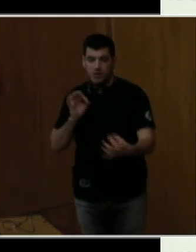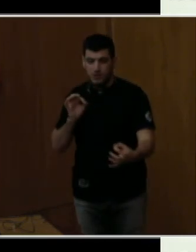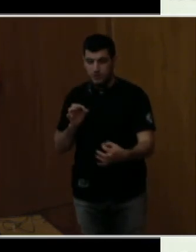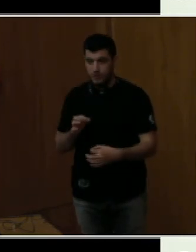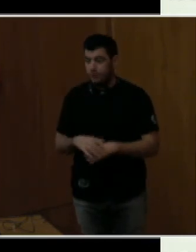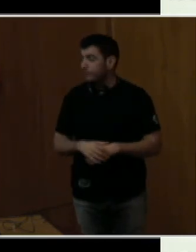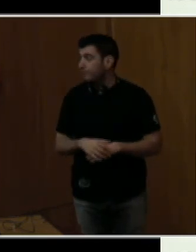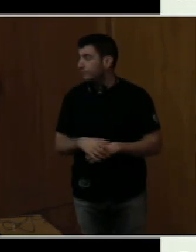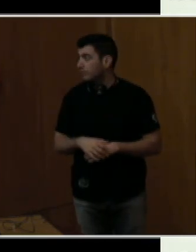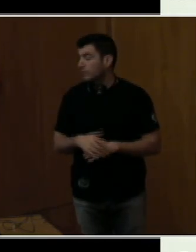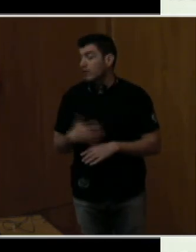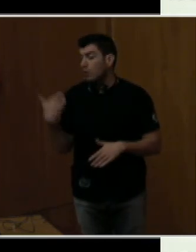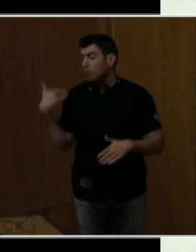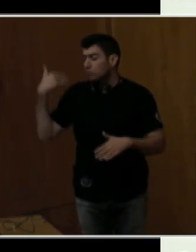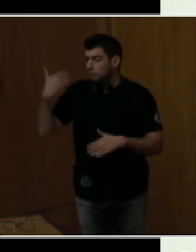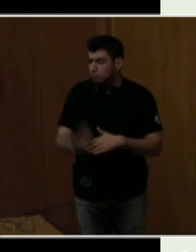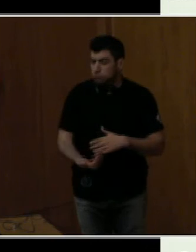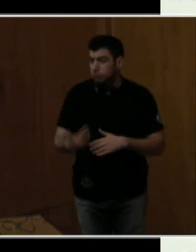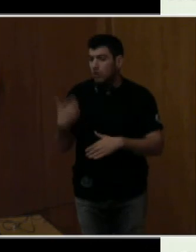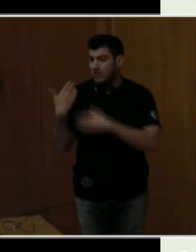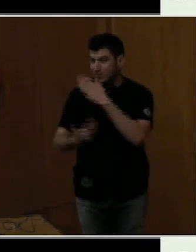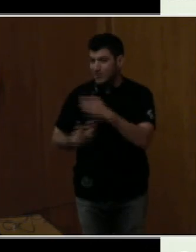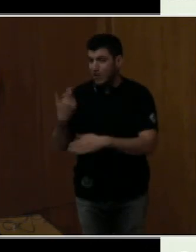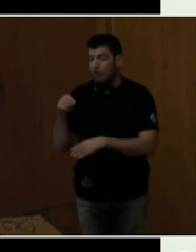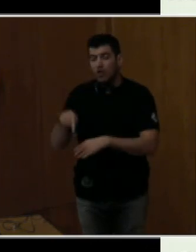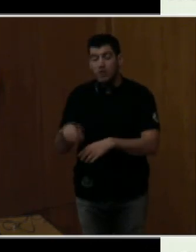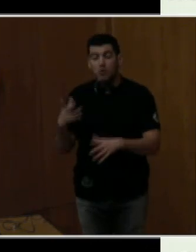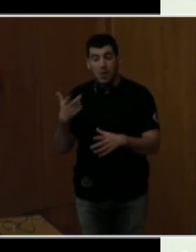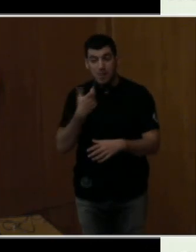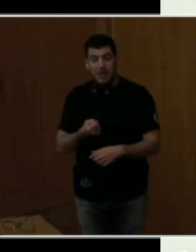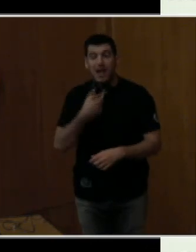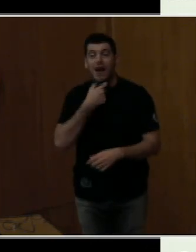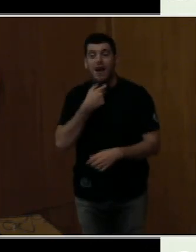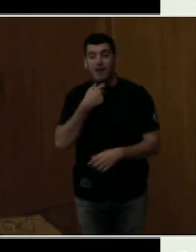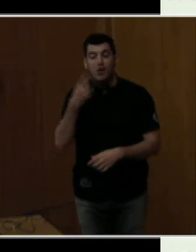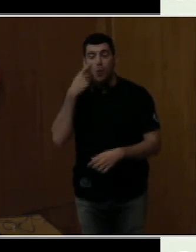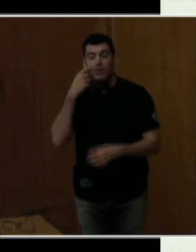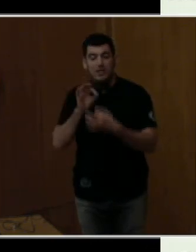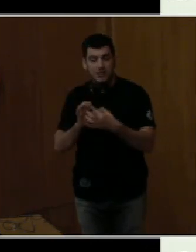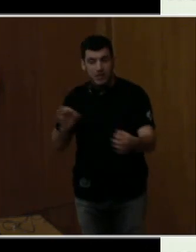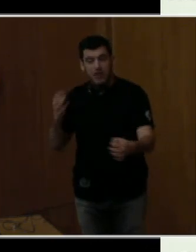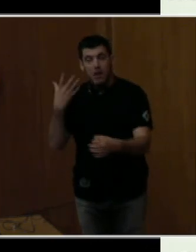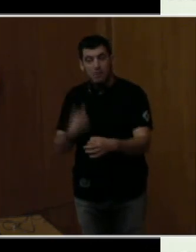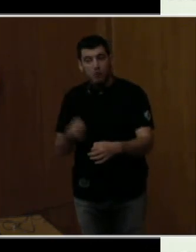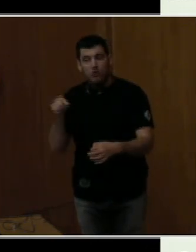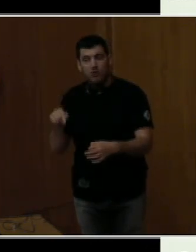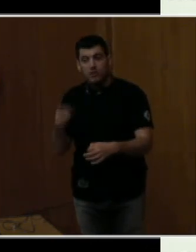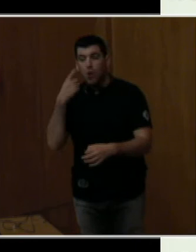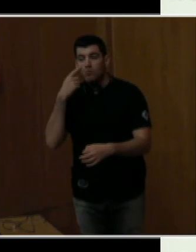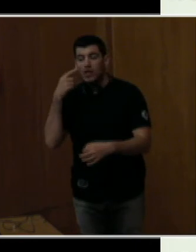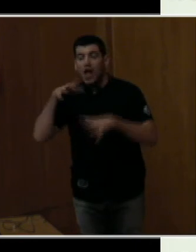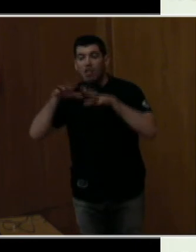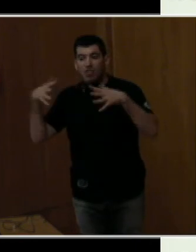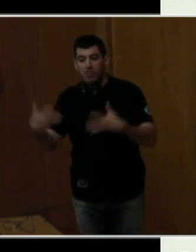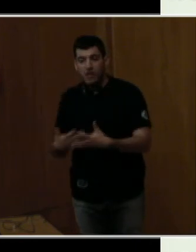Καθώς περνάει ο καιρός, στις αρχές του 2000 είδαμε ότι είχαμε την ανάγκη σιγά σιγά οι οπτικές ίνες να εγκαθίστανται και στα τοπικά δίκτυα, του τέστη να καλύπτουν